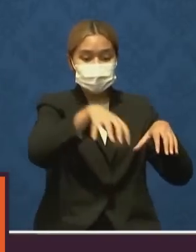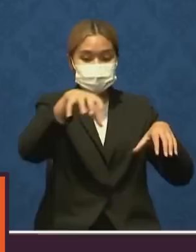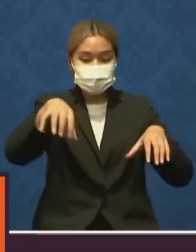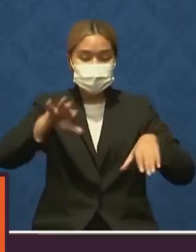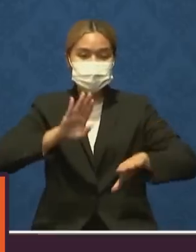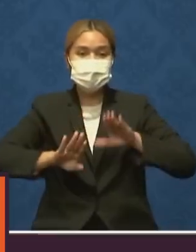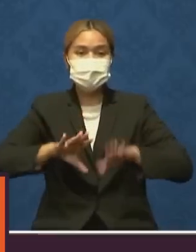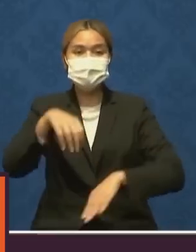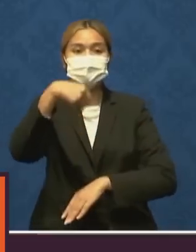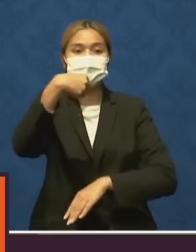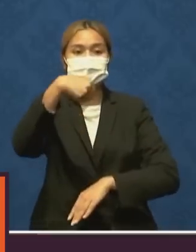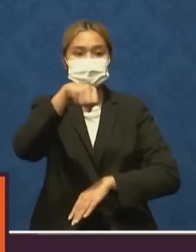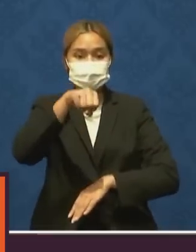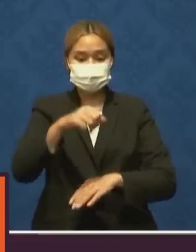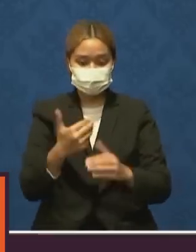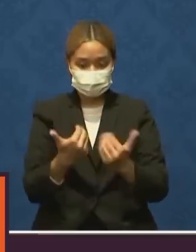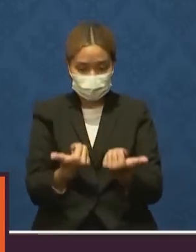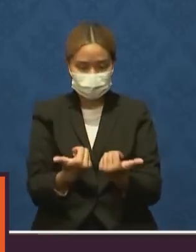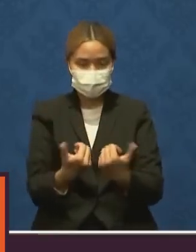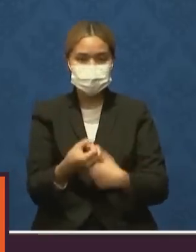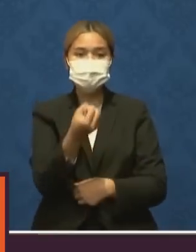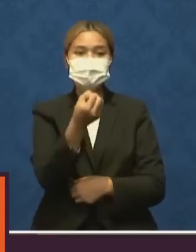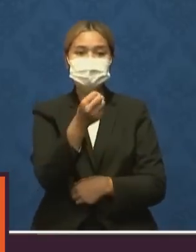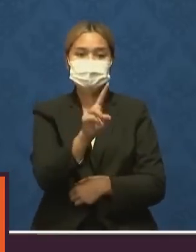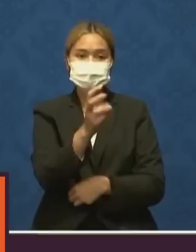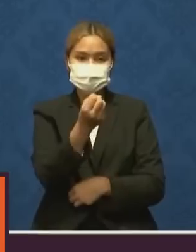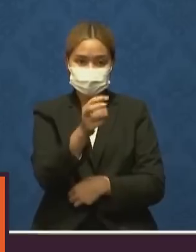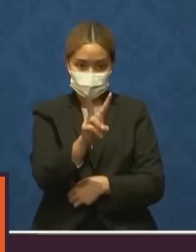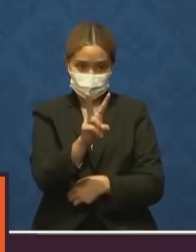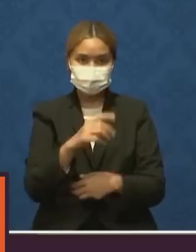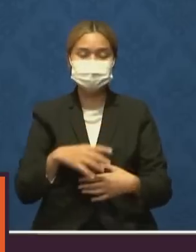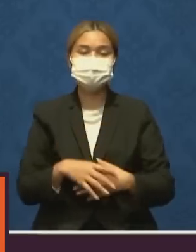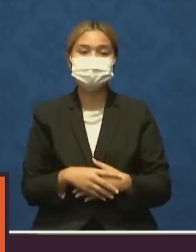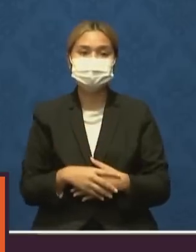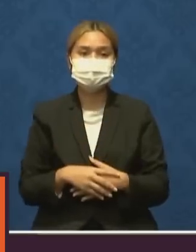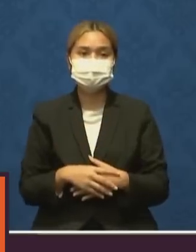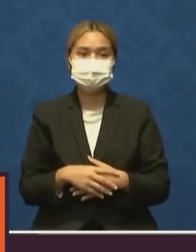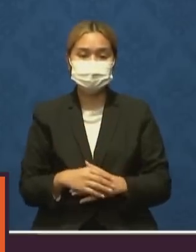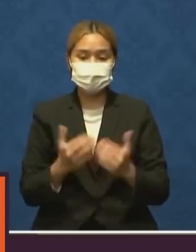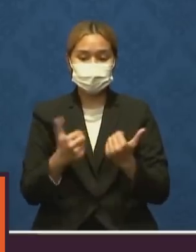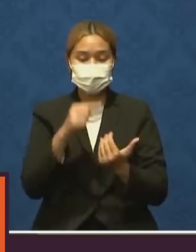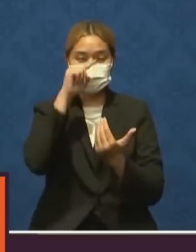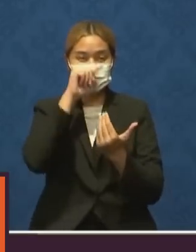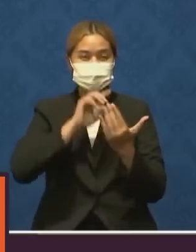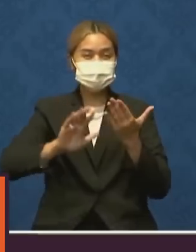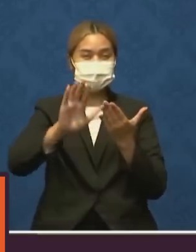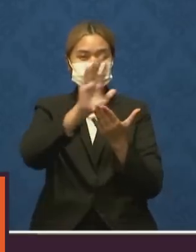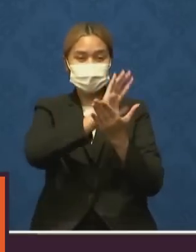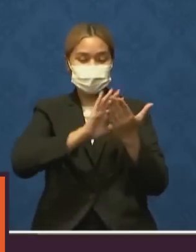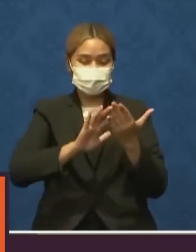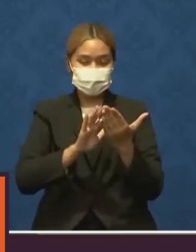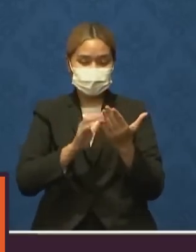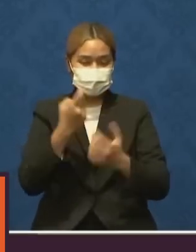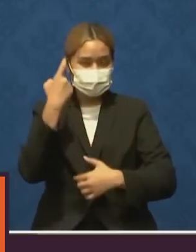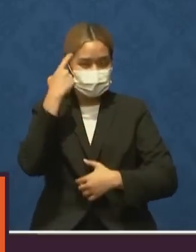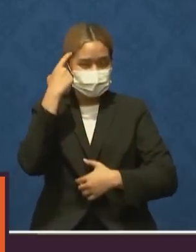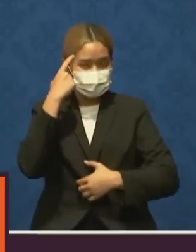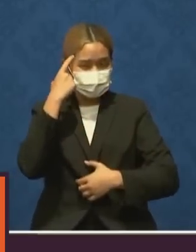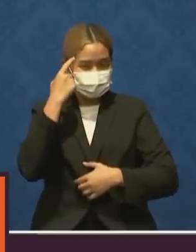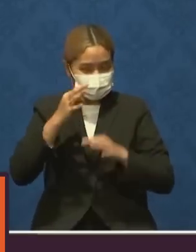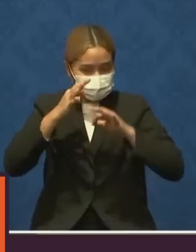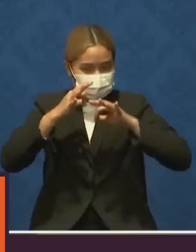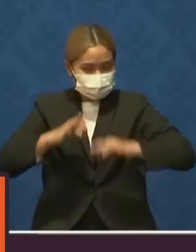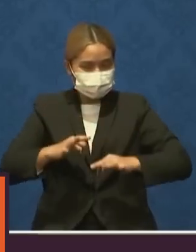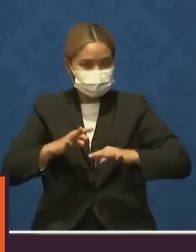บซึ่ไความมัเอินนี้ถ้มาทคดวเปควเอินจิงหอเปลครับที่ปเทศไยเราถึจะอนุมัิลไฟฟ้ากัเยอะขนานี้